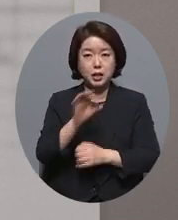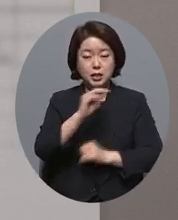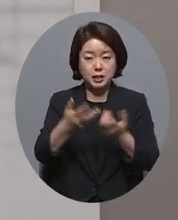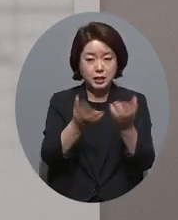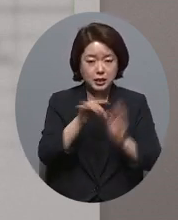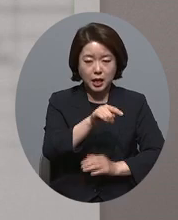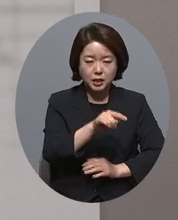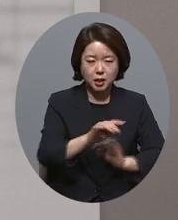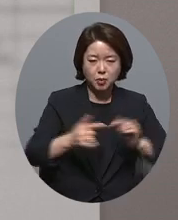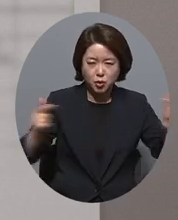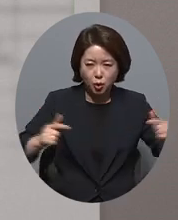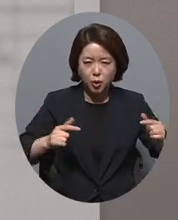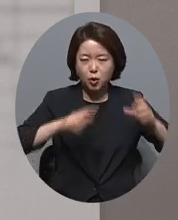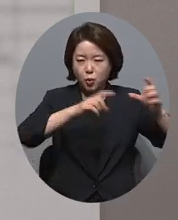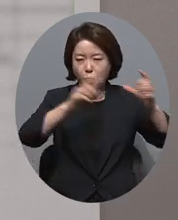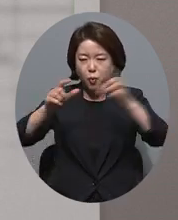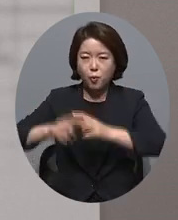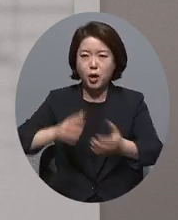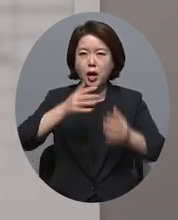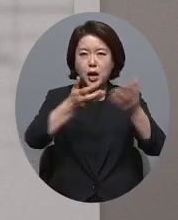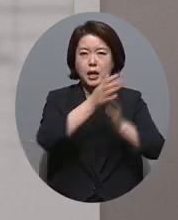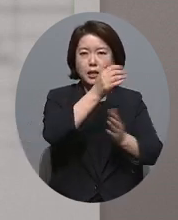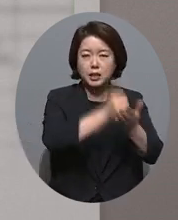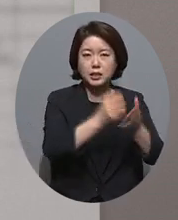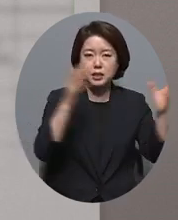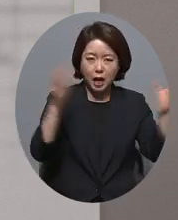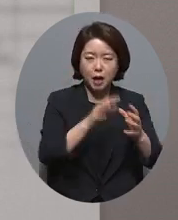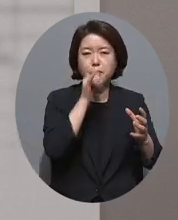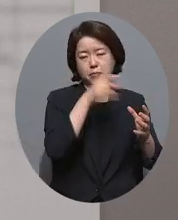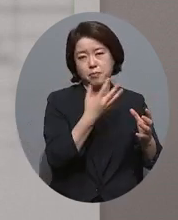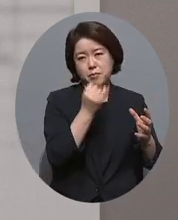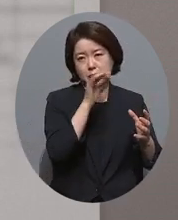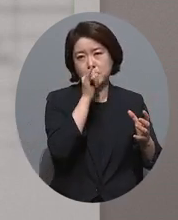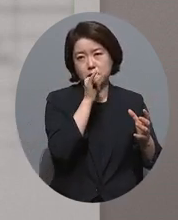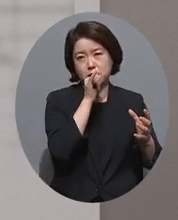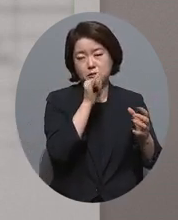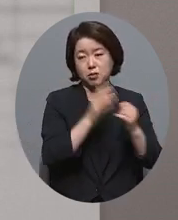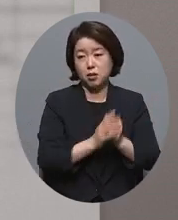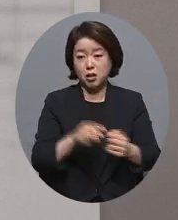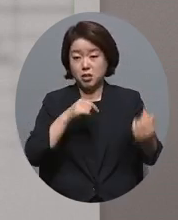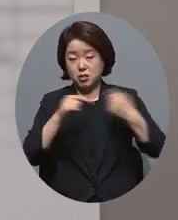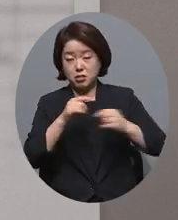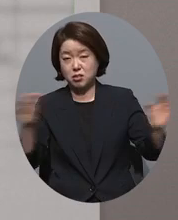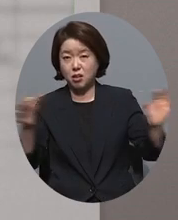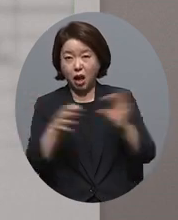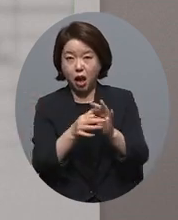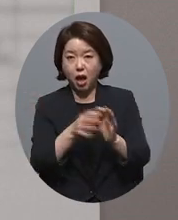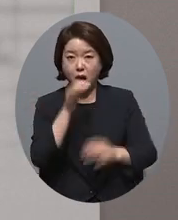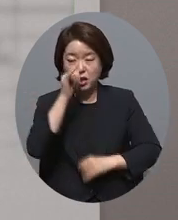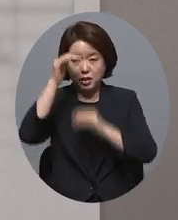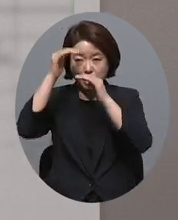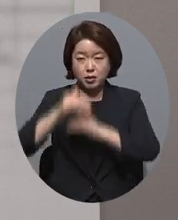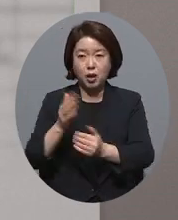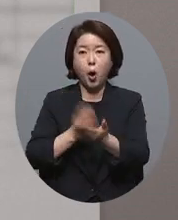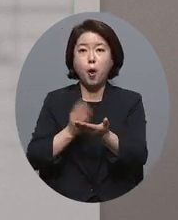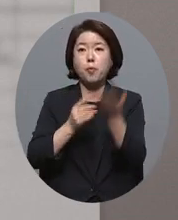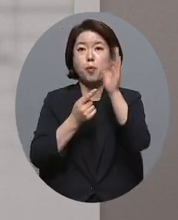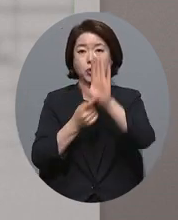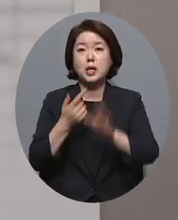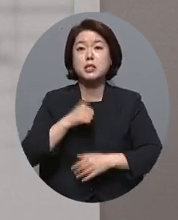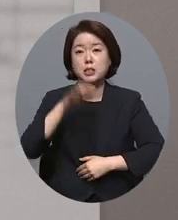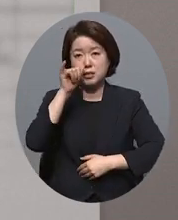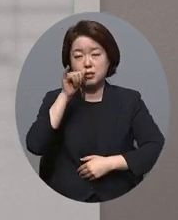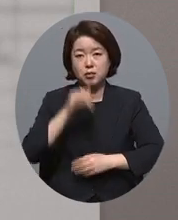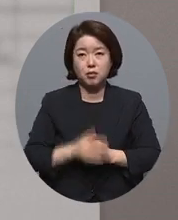소속의 현재 광역 단체장 등이 포함되어 있다 정치권과 결탁이 돼 있다라는 내용을 저희가 보도를 해